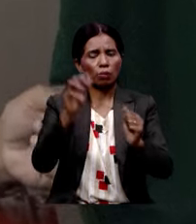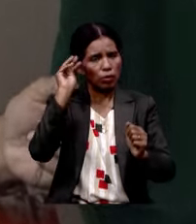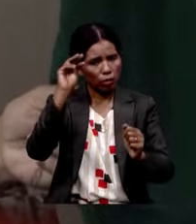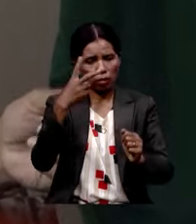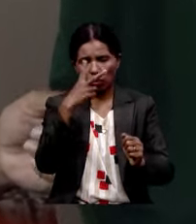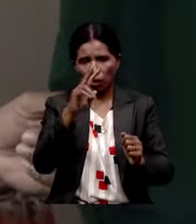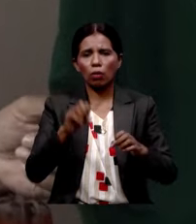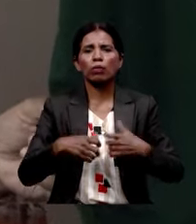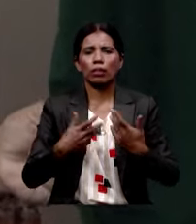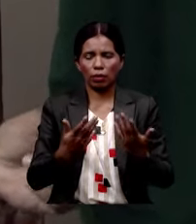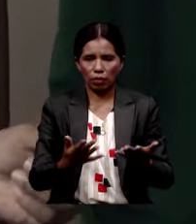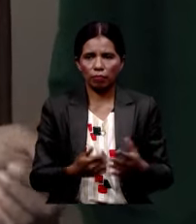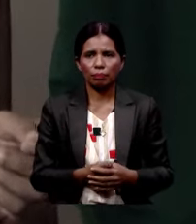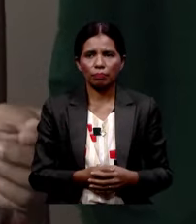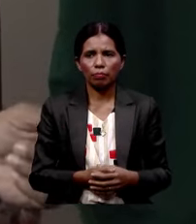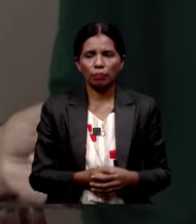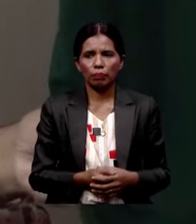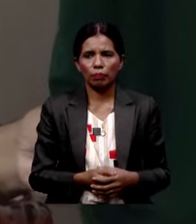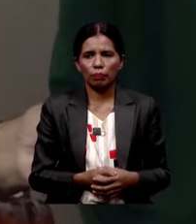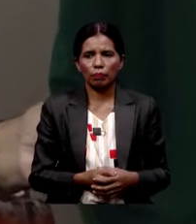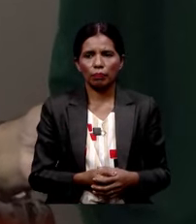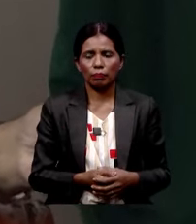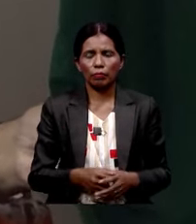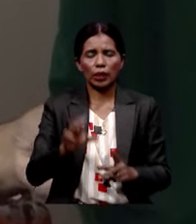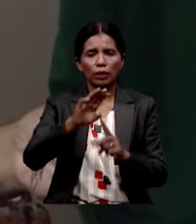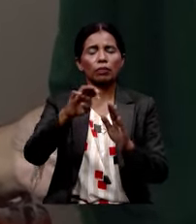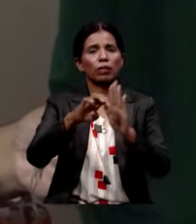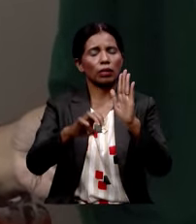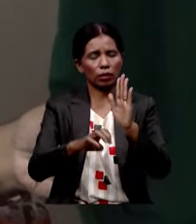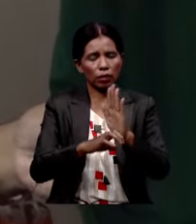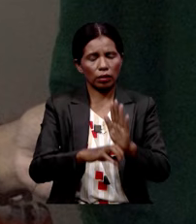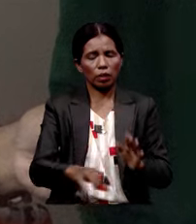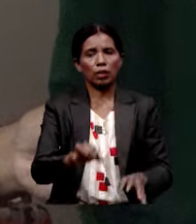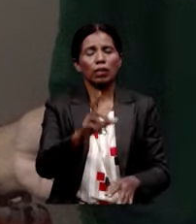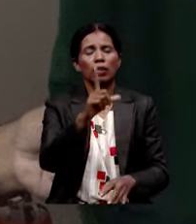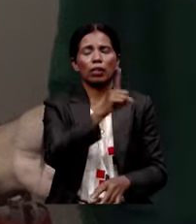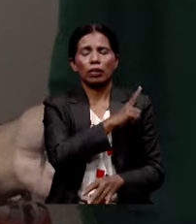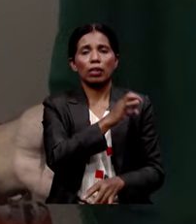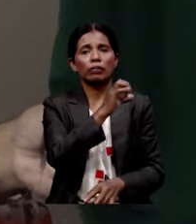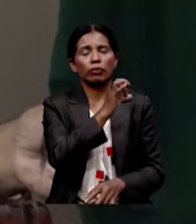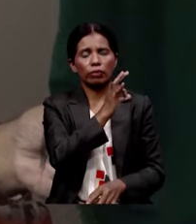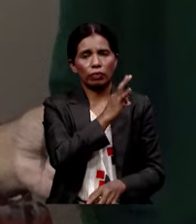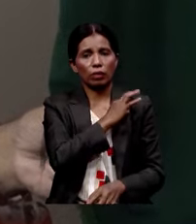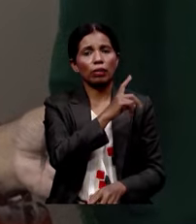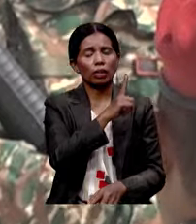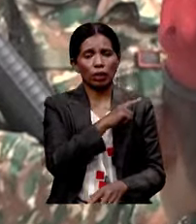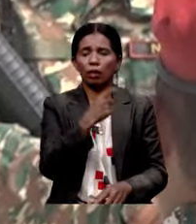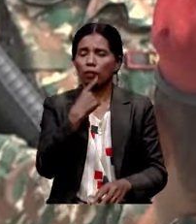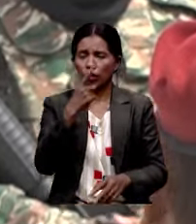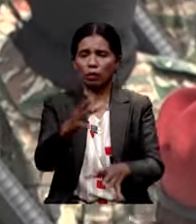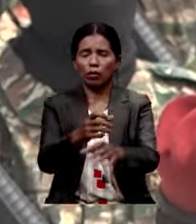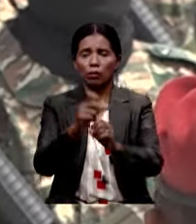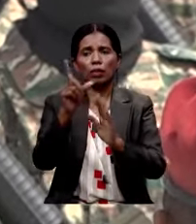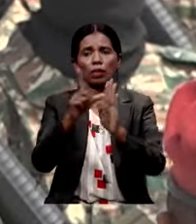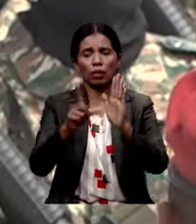nusa ne ma ita ita Chefe Estado-Maior-General F.F. de Tele, Tenente-General Faru Latelai Simona